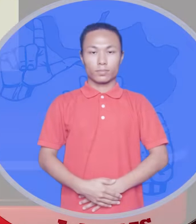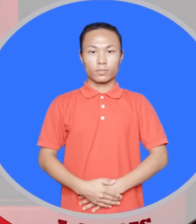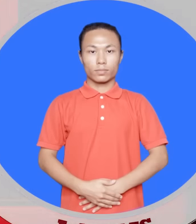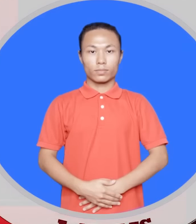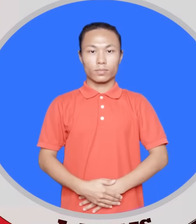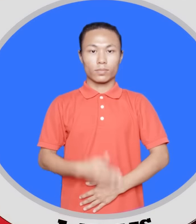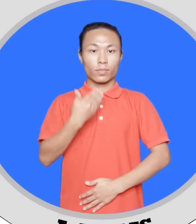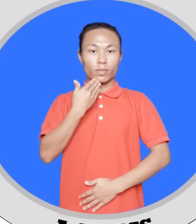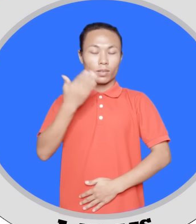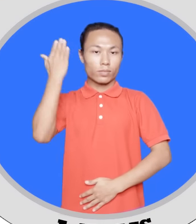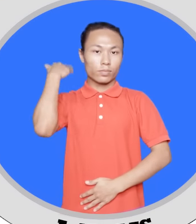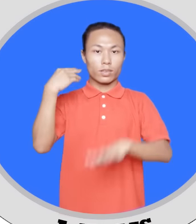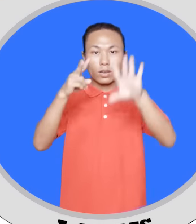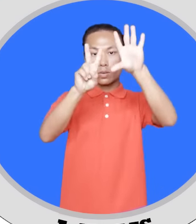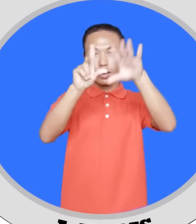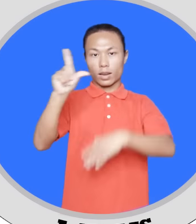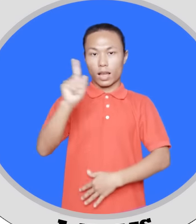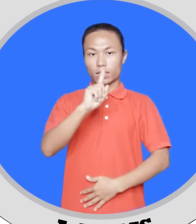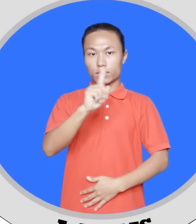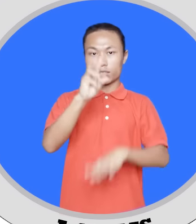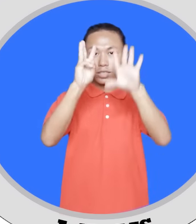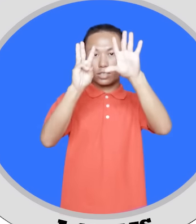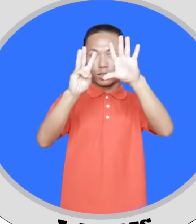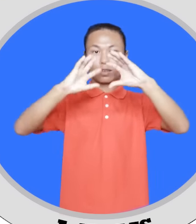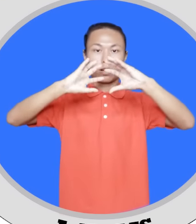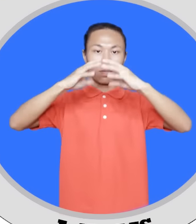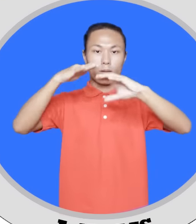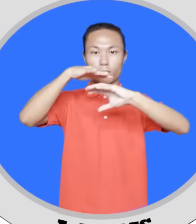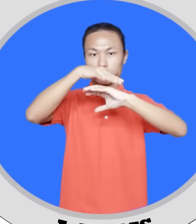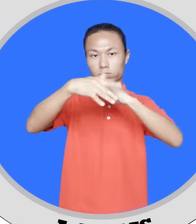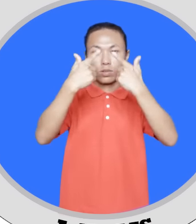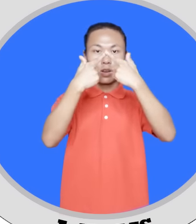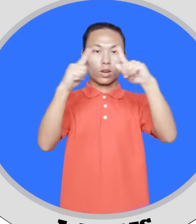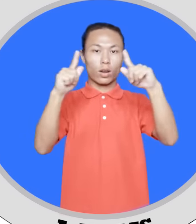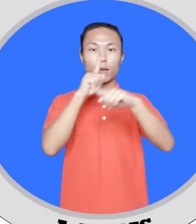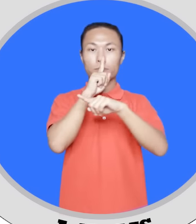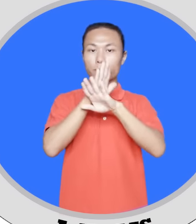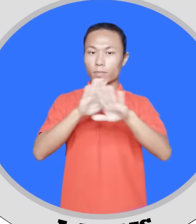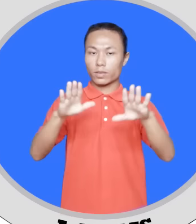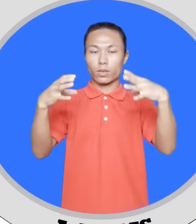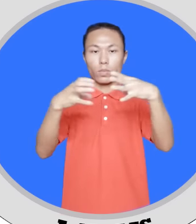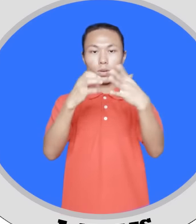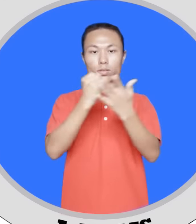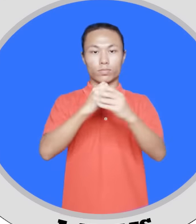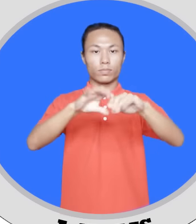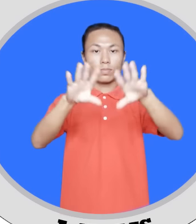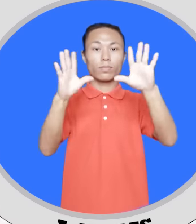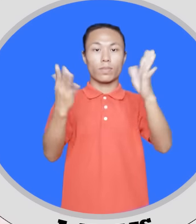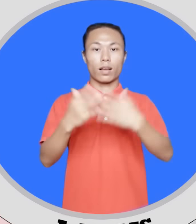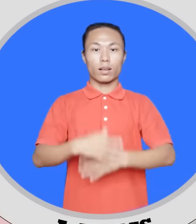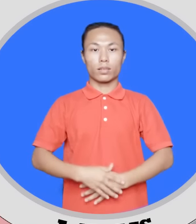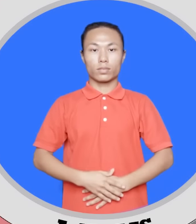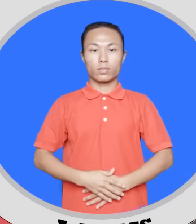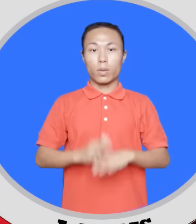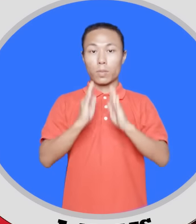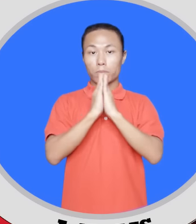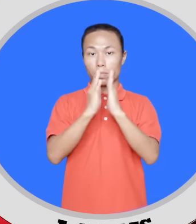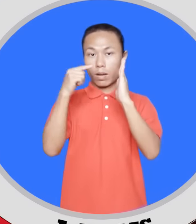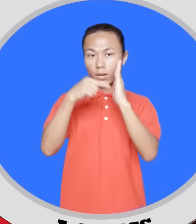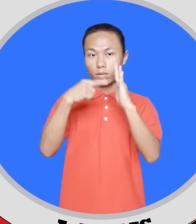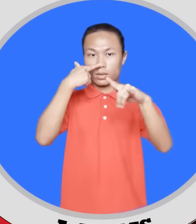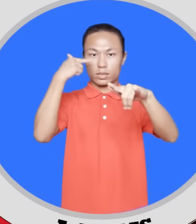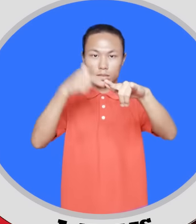ဆလတ်တင်ဆက်ပေးမယ့်သတင်းကတော့တရုတ်နဲ့စင်ကာပူအခြေစိုက်ကုမ္ပဏီတွေကအကြမ်းဖက်စစ်ကောင်စီထံကိုလေယာဉ်စီတင်ပို့မှုတွေလှုပ်ဆောင်နေတဲ့သတင်းပဲ